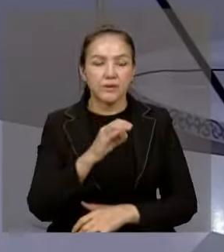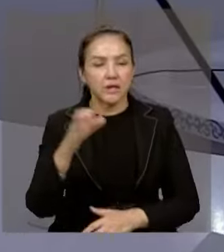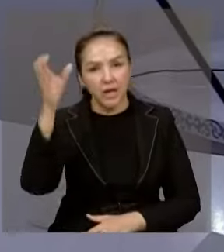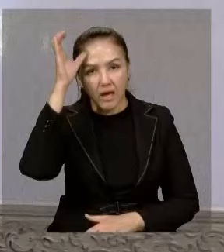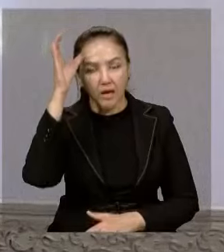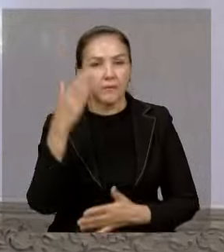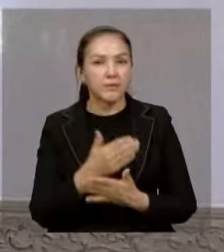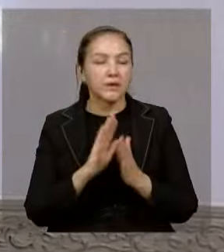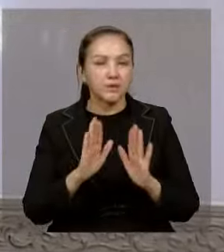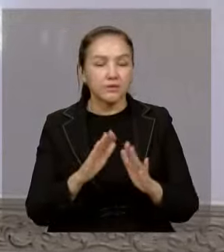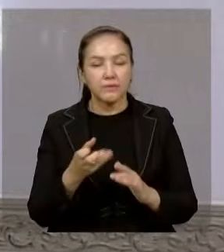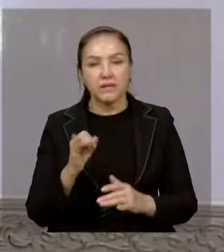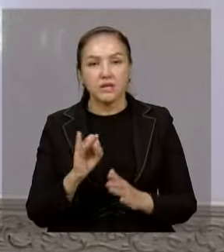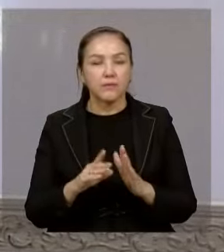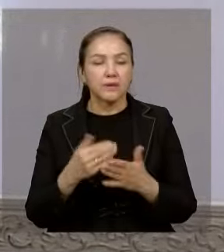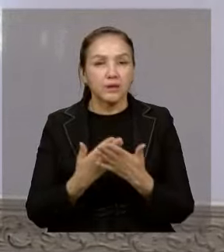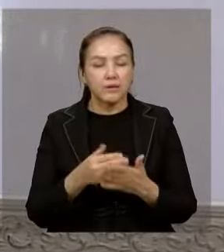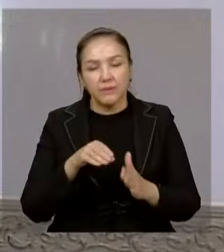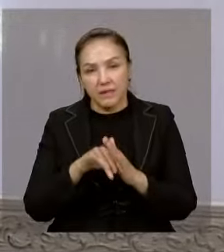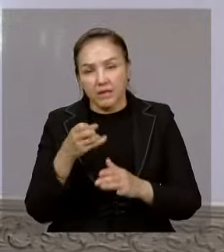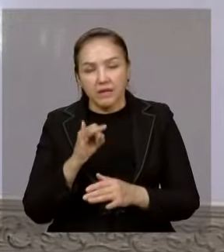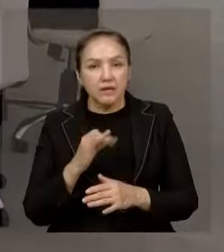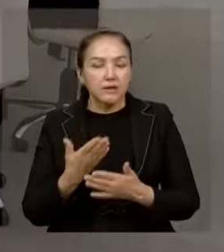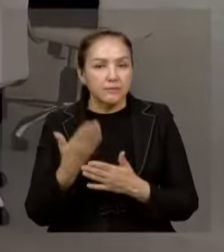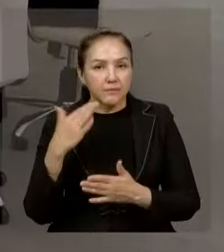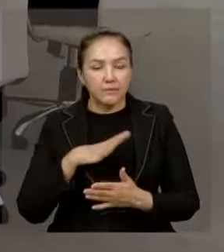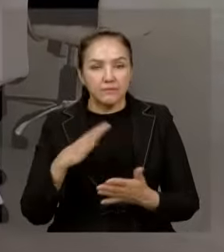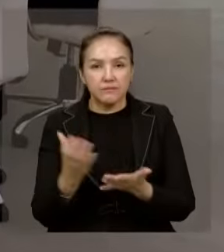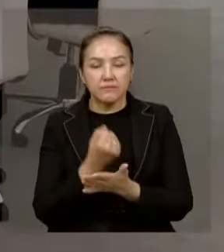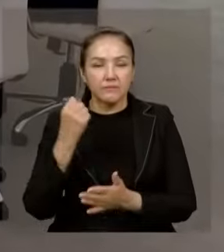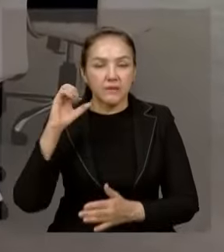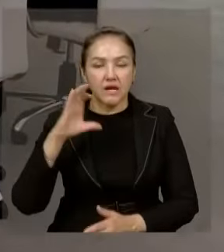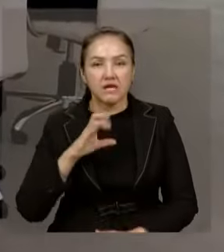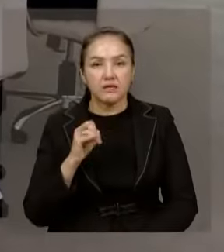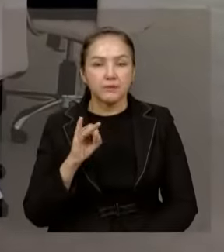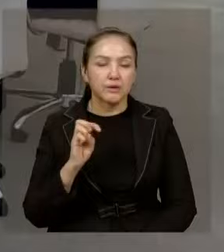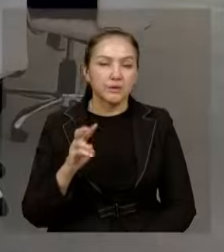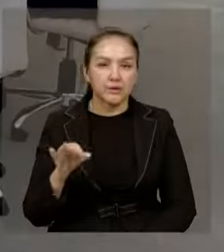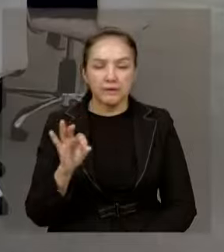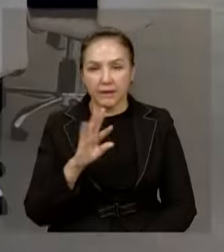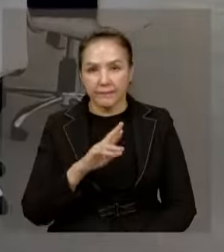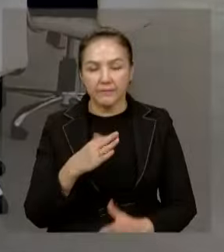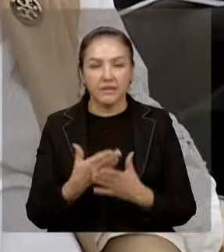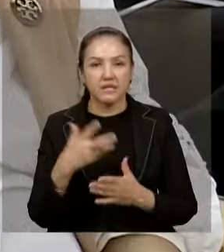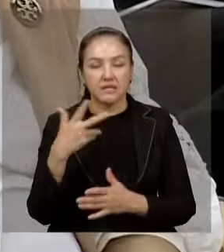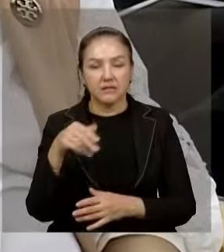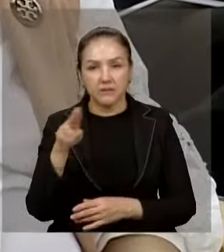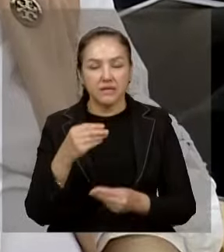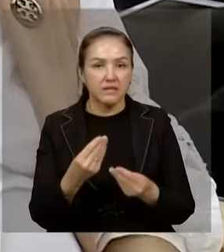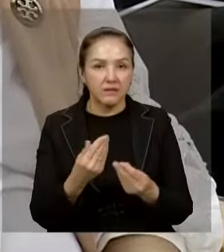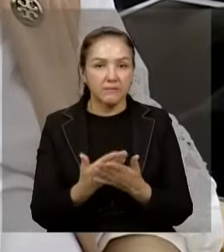науки Не только фундаментальной но и прикладной недавно воз выиграл Гранд центра академического превосходства на 3 млр